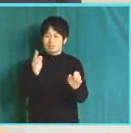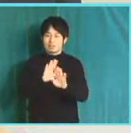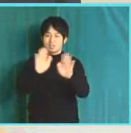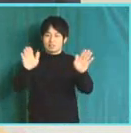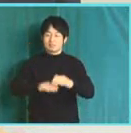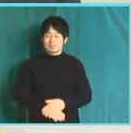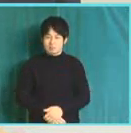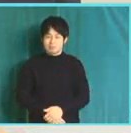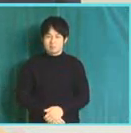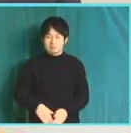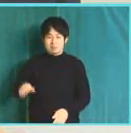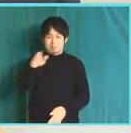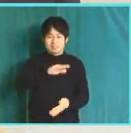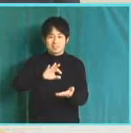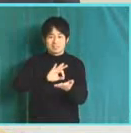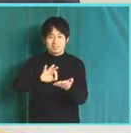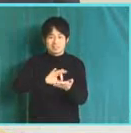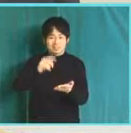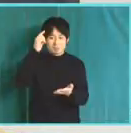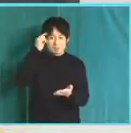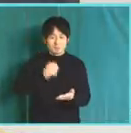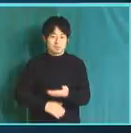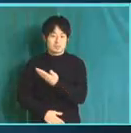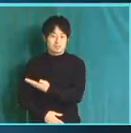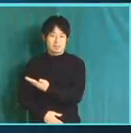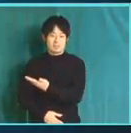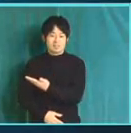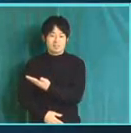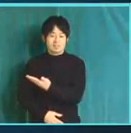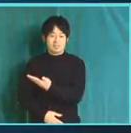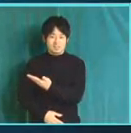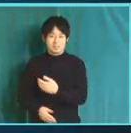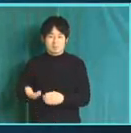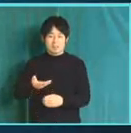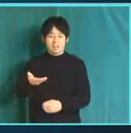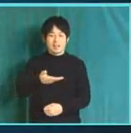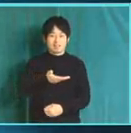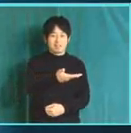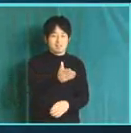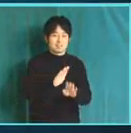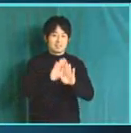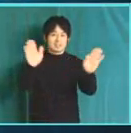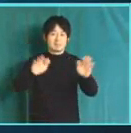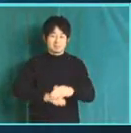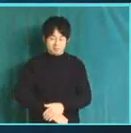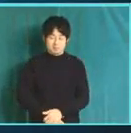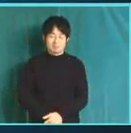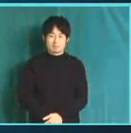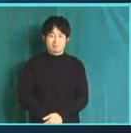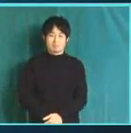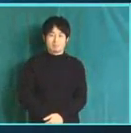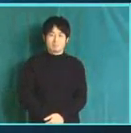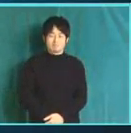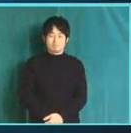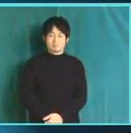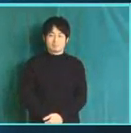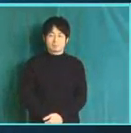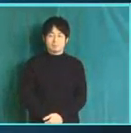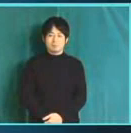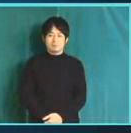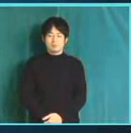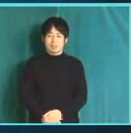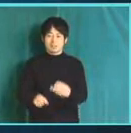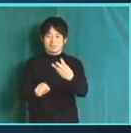ちぼちですね、こちらの皆さんおなじみのゴミと資源の収集日カレンダーが配布される時期になったようですね。 はい、そうです